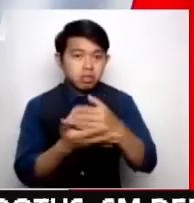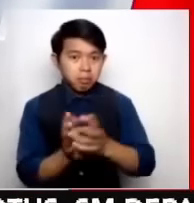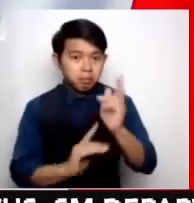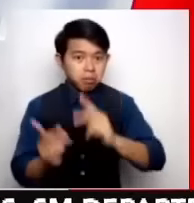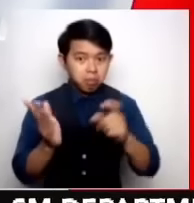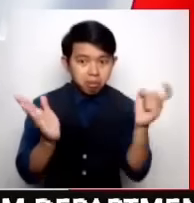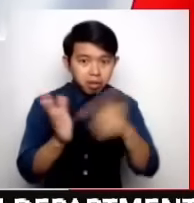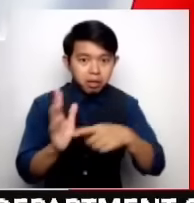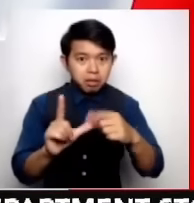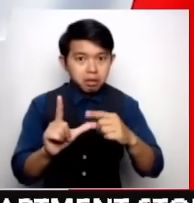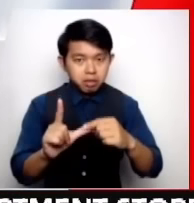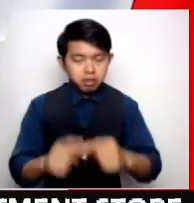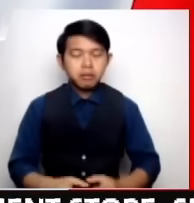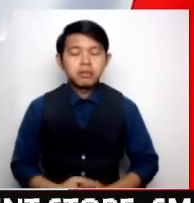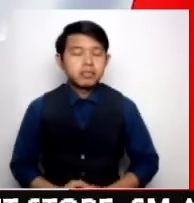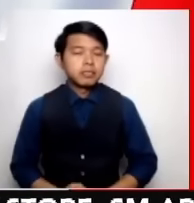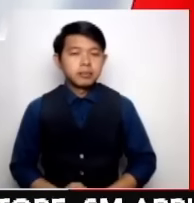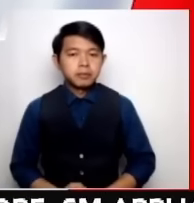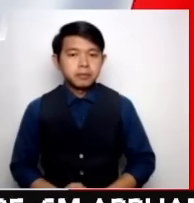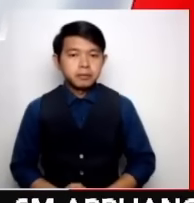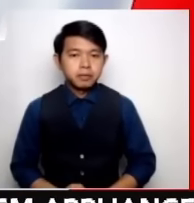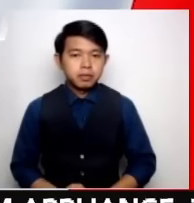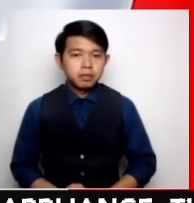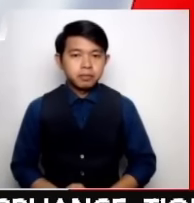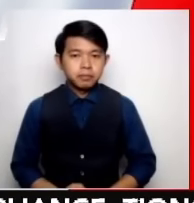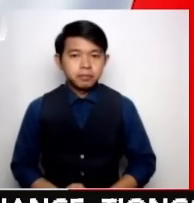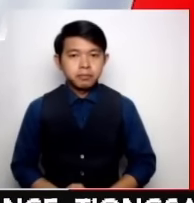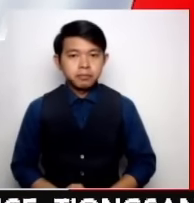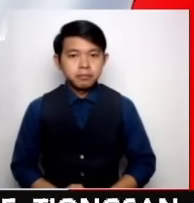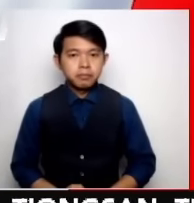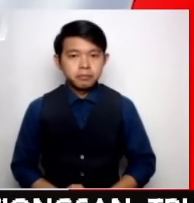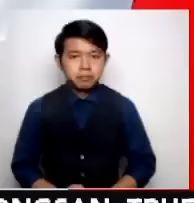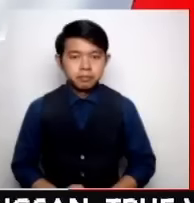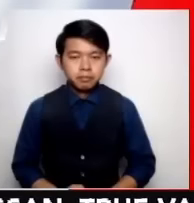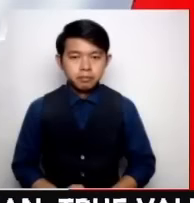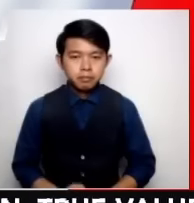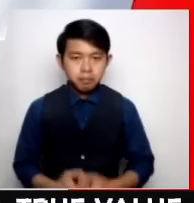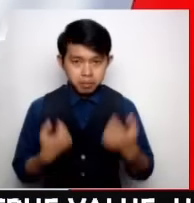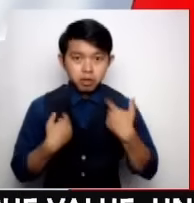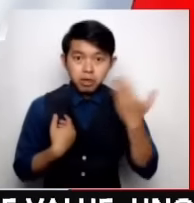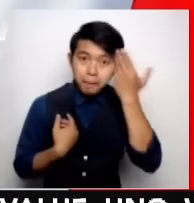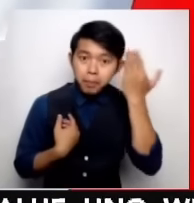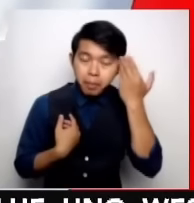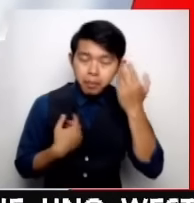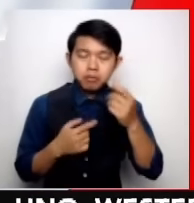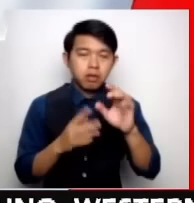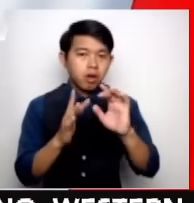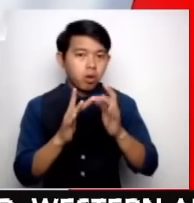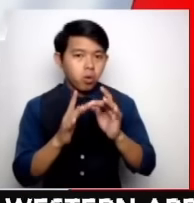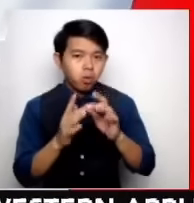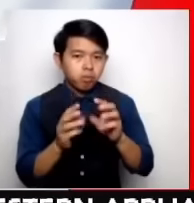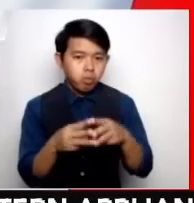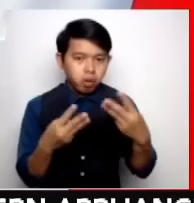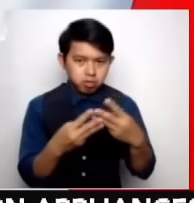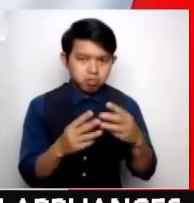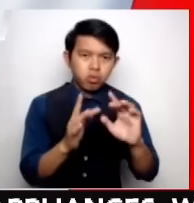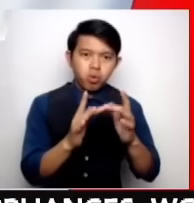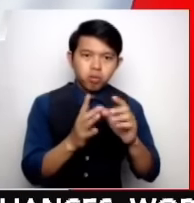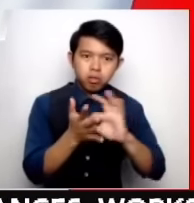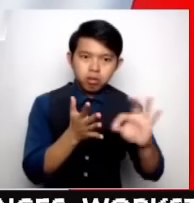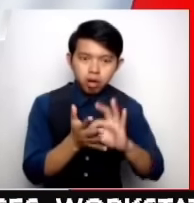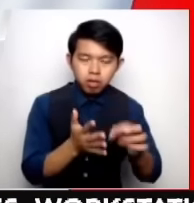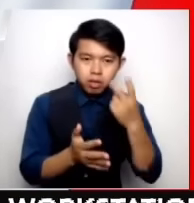Pinapasukan yung thread ng totoong e-wallet provider o totoong online account. Napaka-convincing yung narrative ng